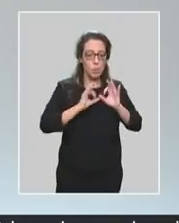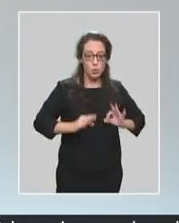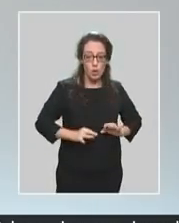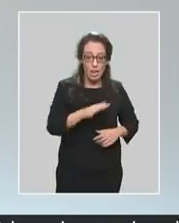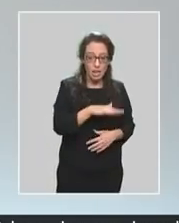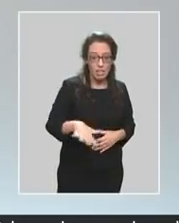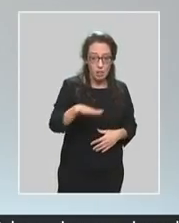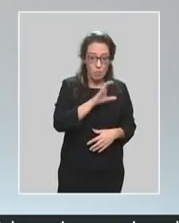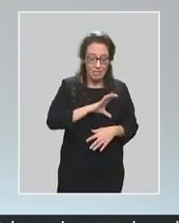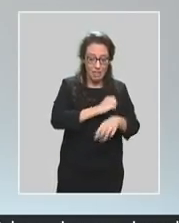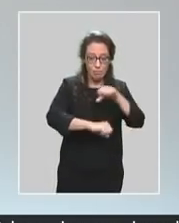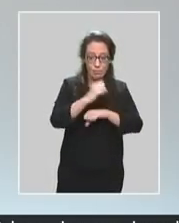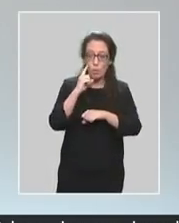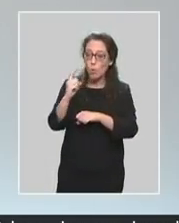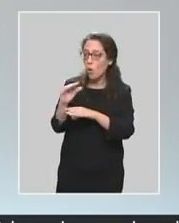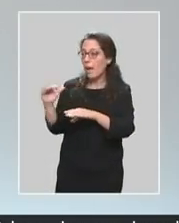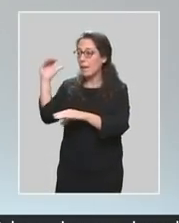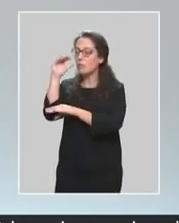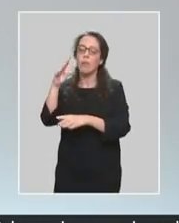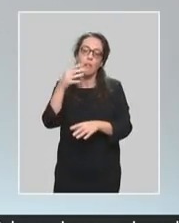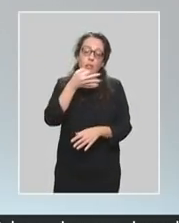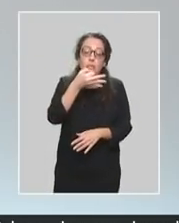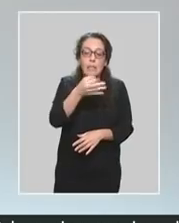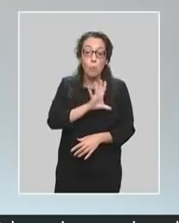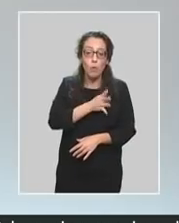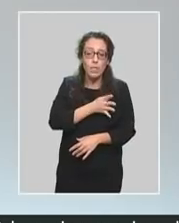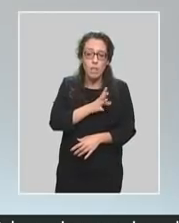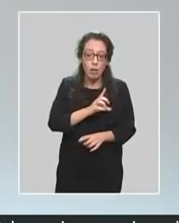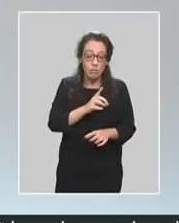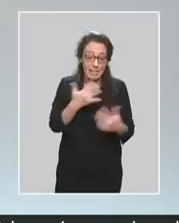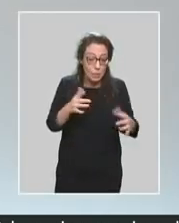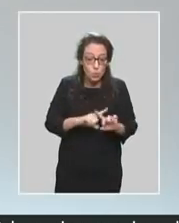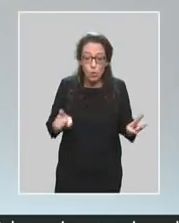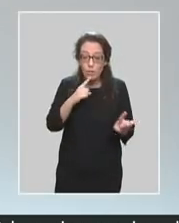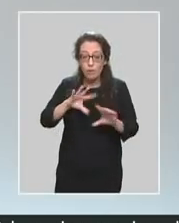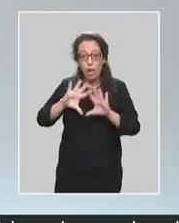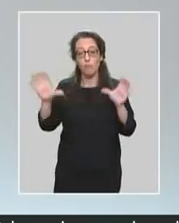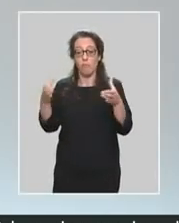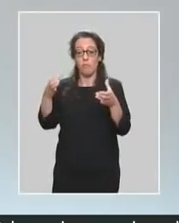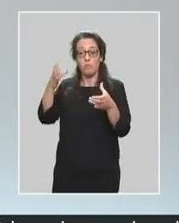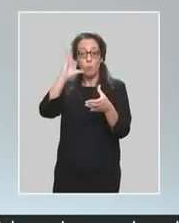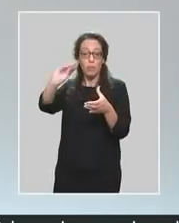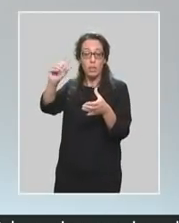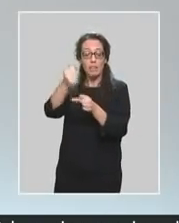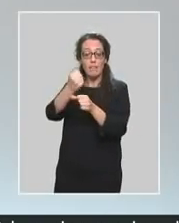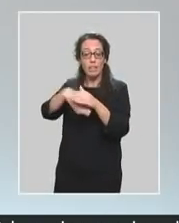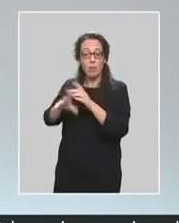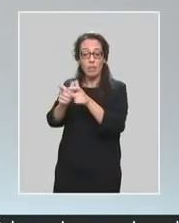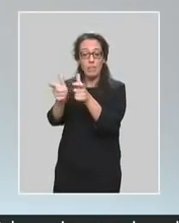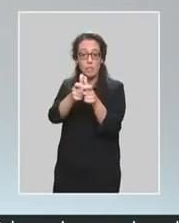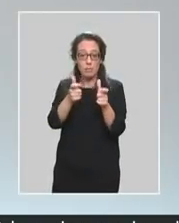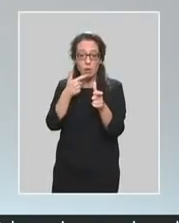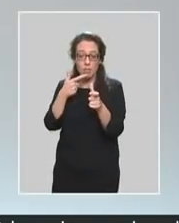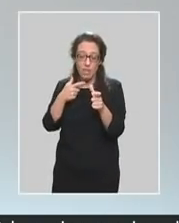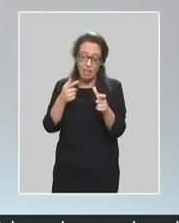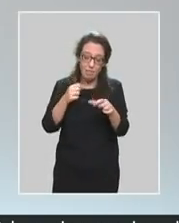les adultes, qui ne sont pas seulement les professeurs, d'ailleurs c'est l'ensemble des personnels travaillant dans les établissements, et les élèves puissent continuer à être